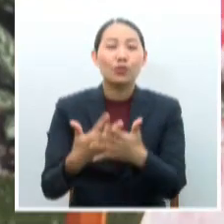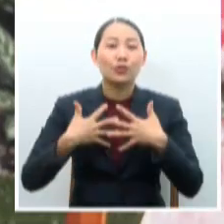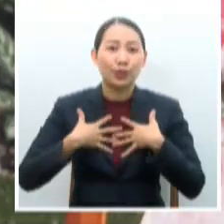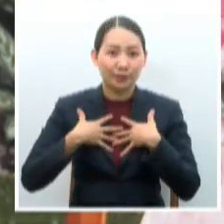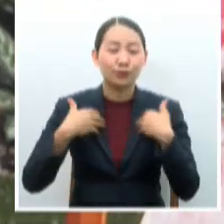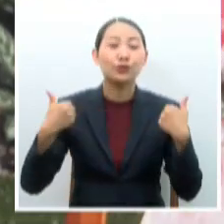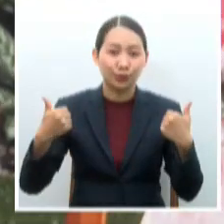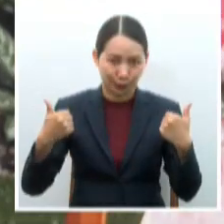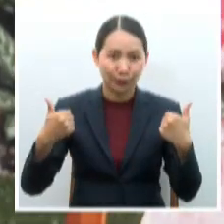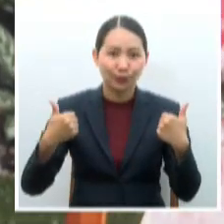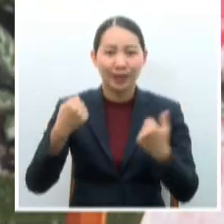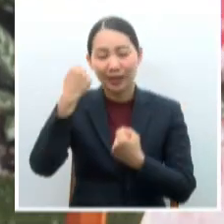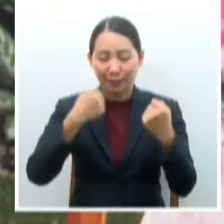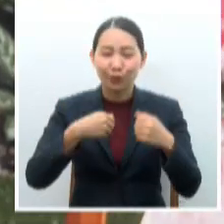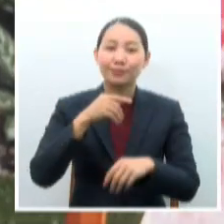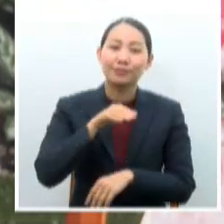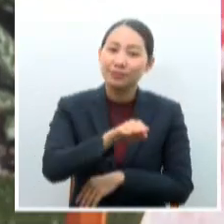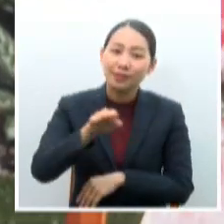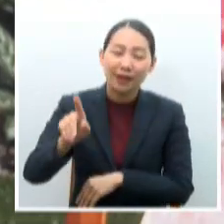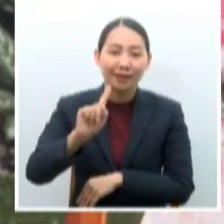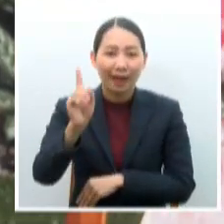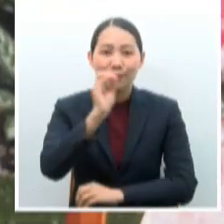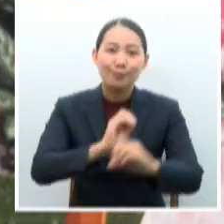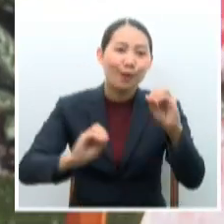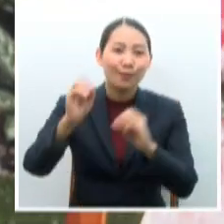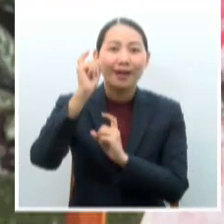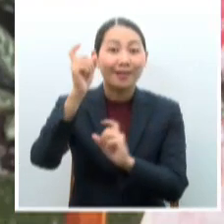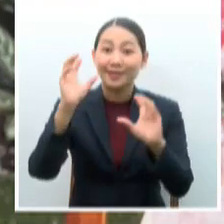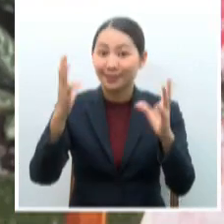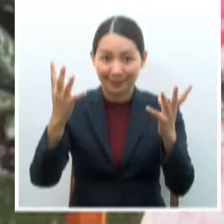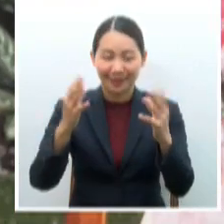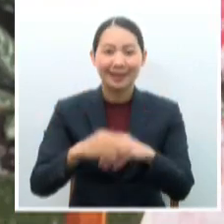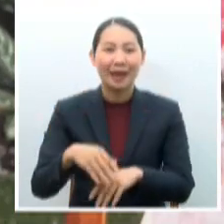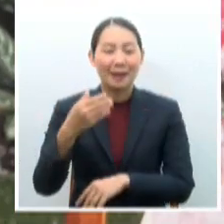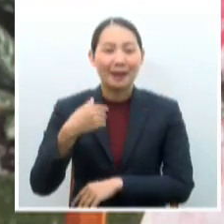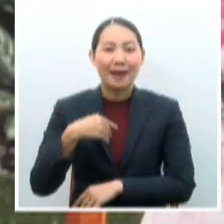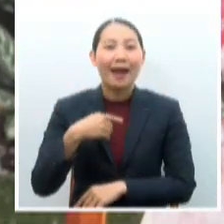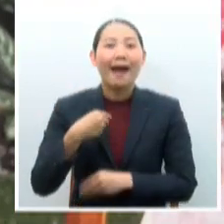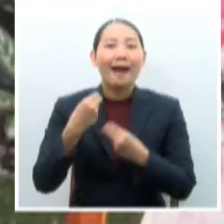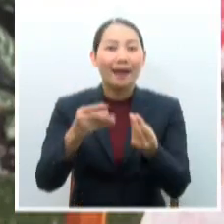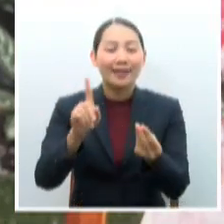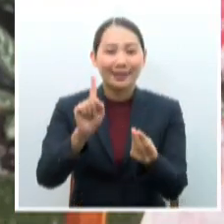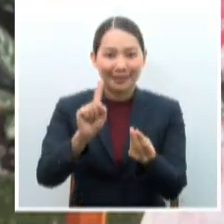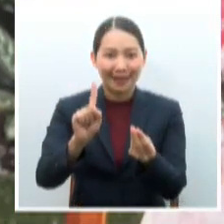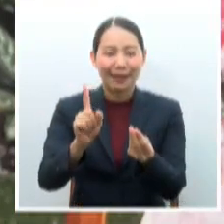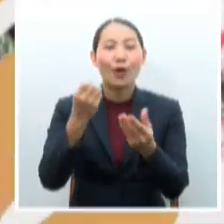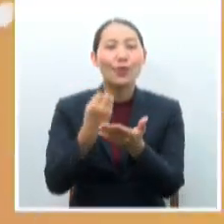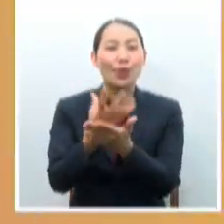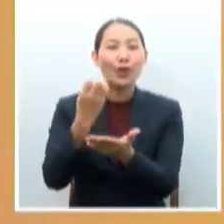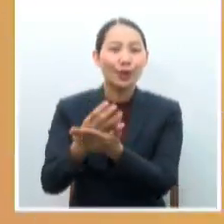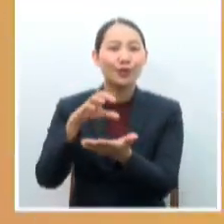หนใดก็โดยสวัสดิภาพปลอดภัยทั้งไปและกลับขอให้ร่ำรวยโชคดีทุกภารกิจสวัสดี